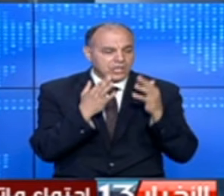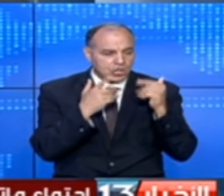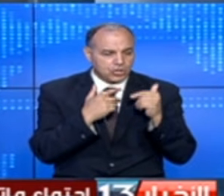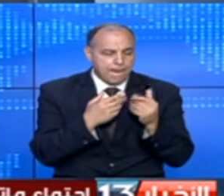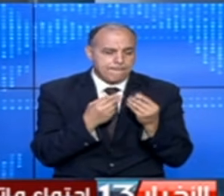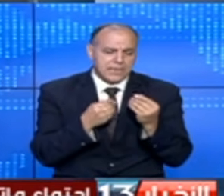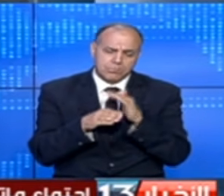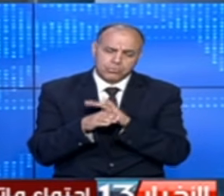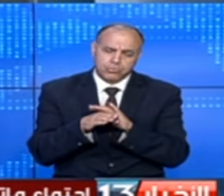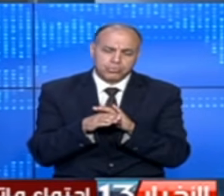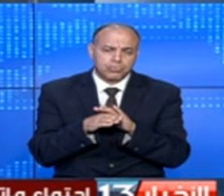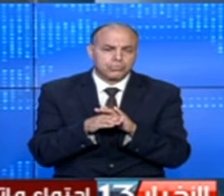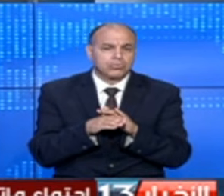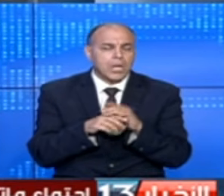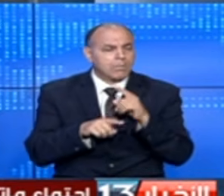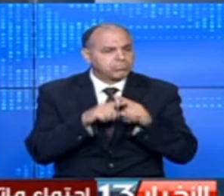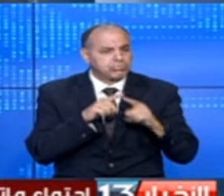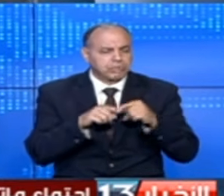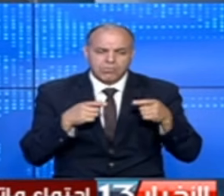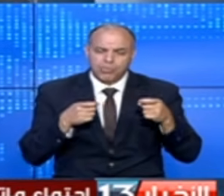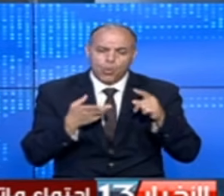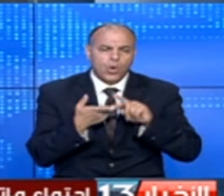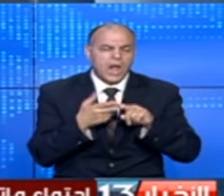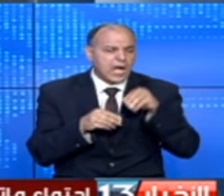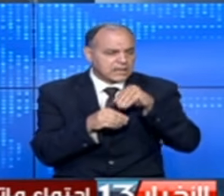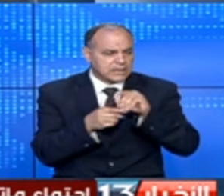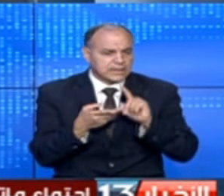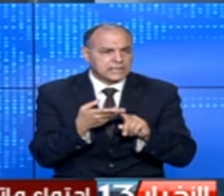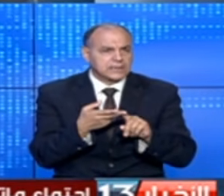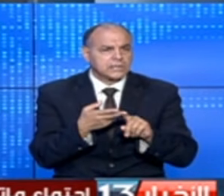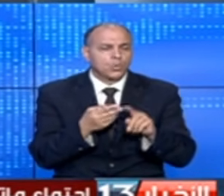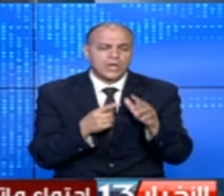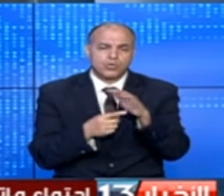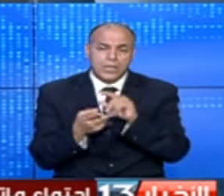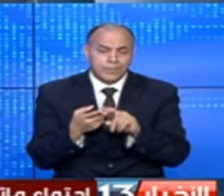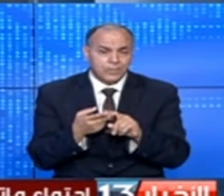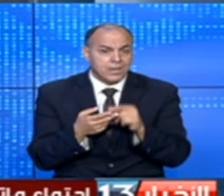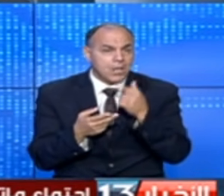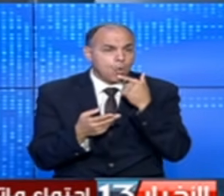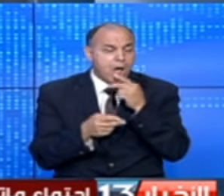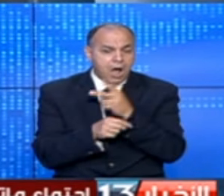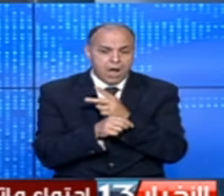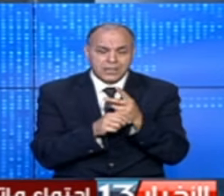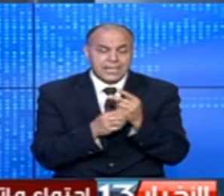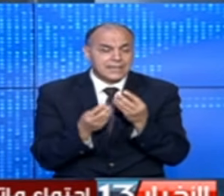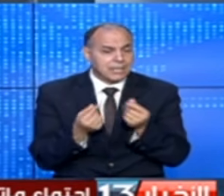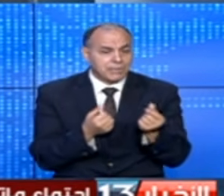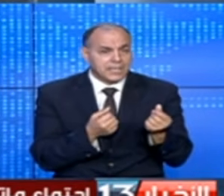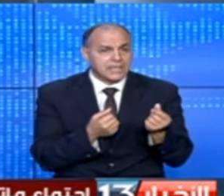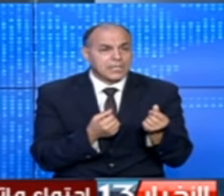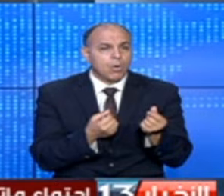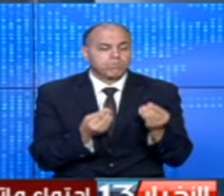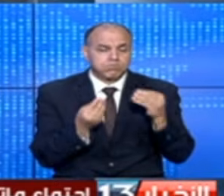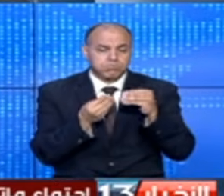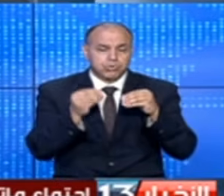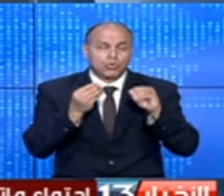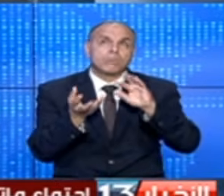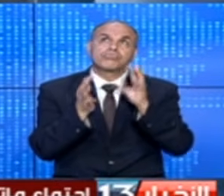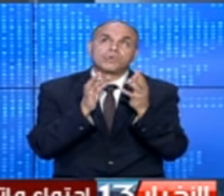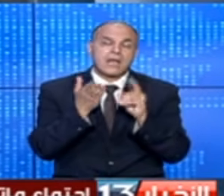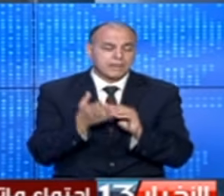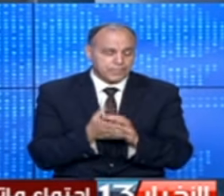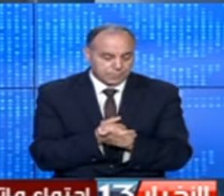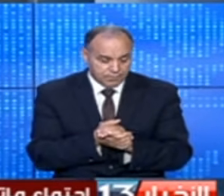عوامل عدة بما في ذلك النزاعات والتحديات الاقتصادية والاجتماعية والمخاطر الطبيعية وتفاقم التغير